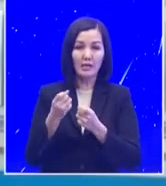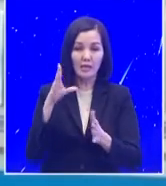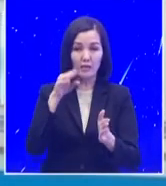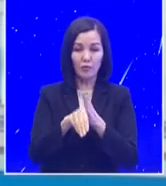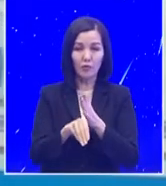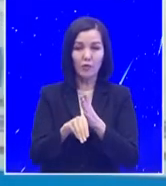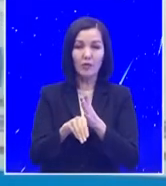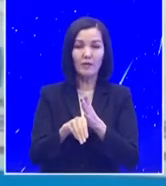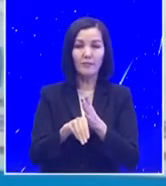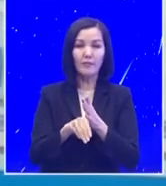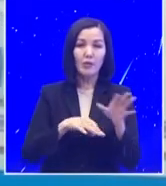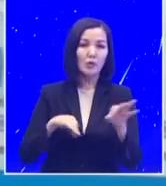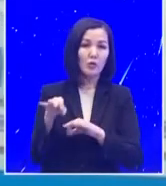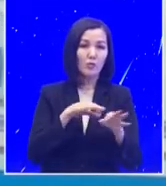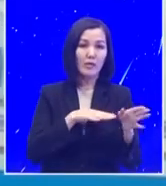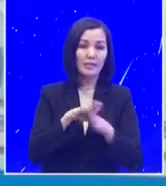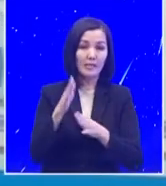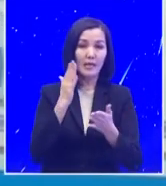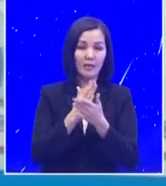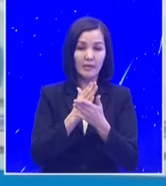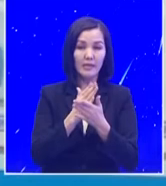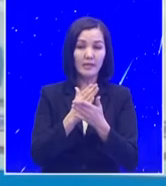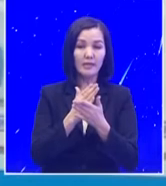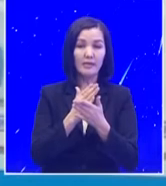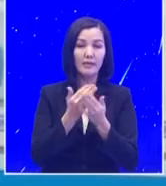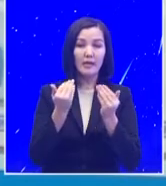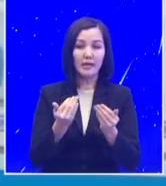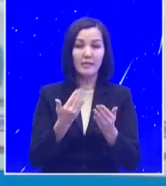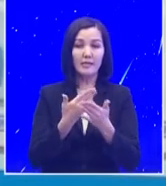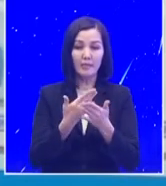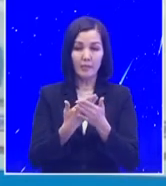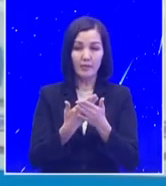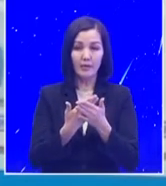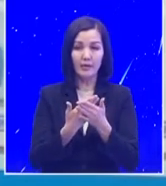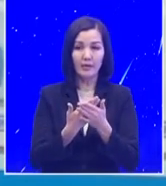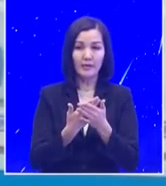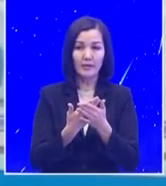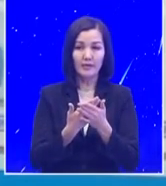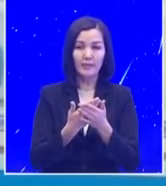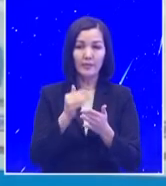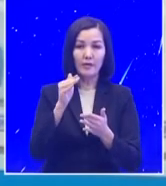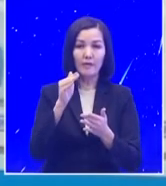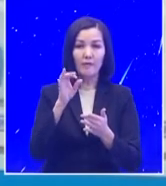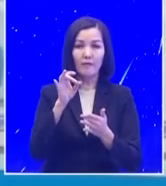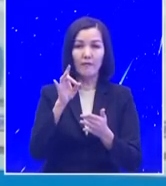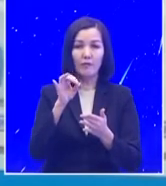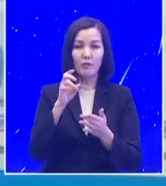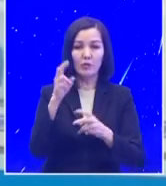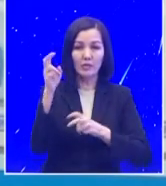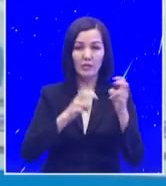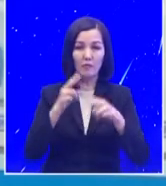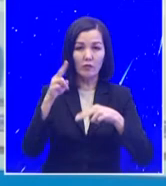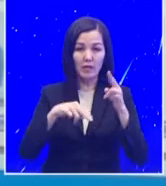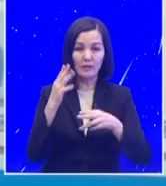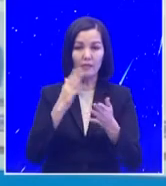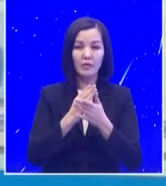Біраз жобалар іске асайын деп жатыр. Оның ішіндегі мысалы бізде мына Фроска деген біздің завод салынып жатыр. Сонан